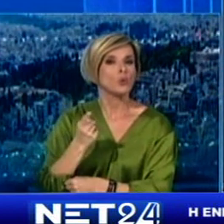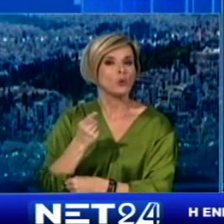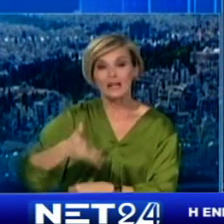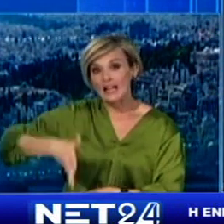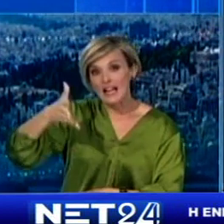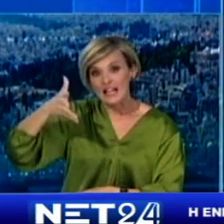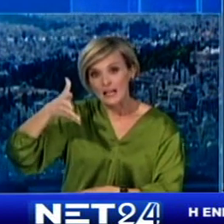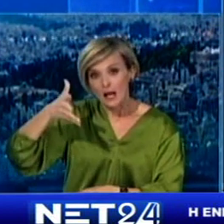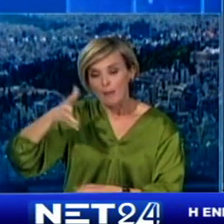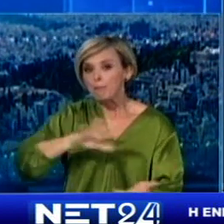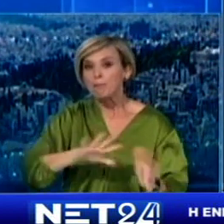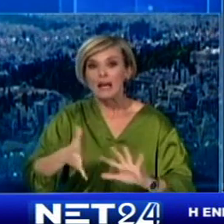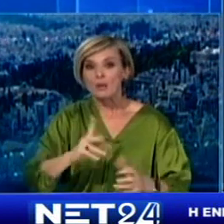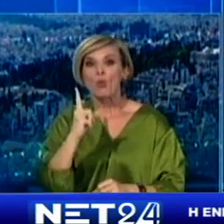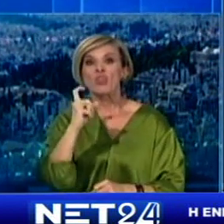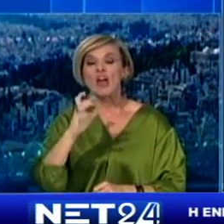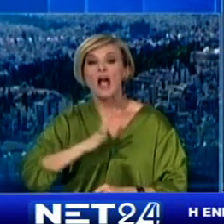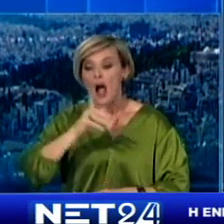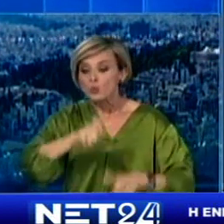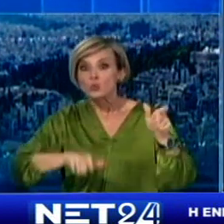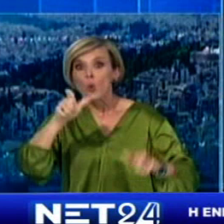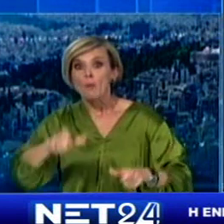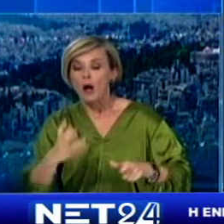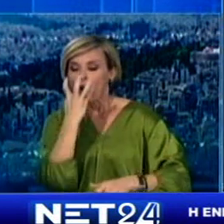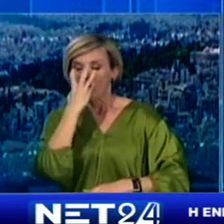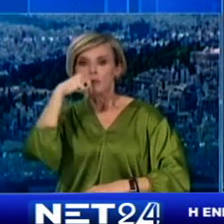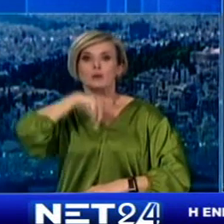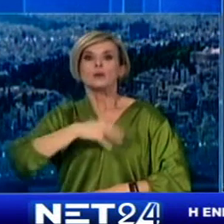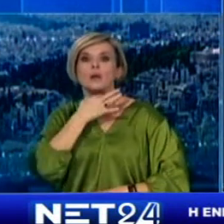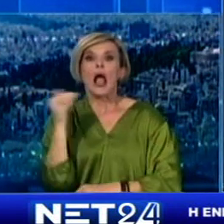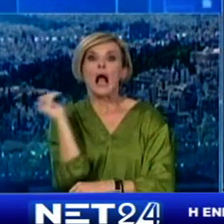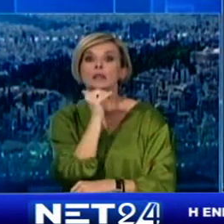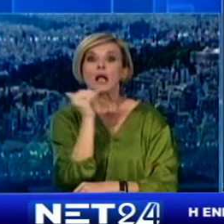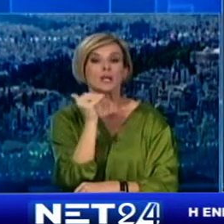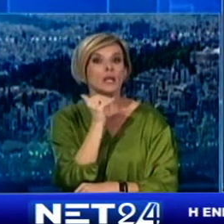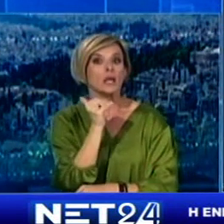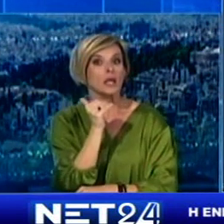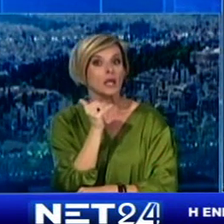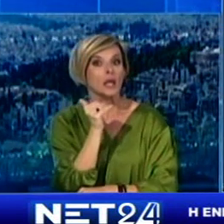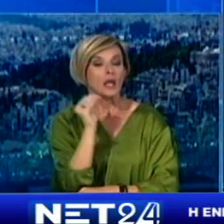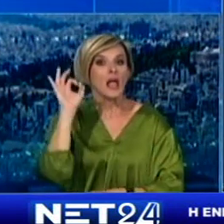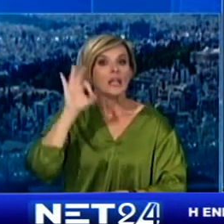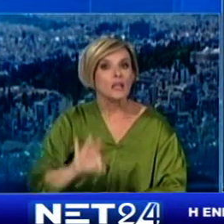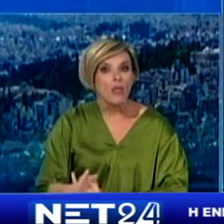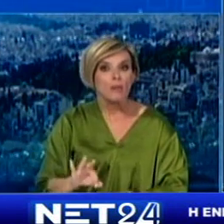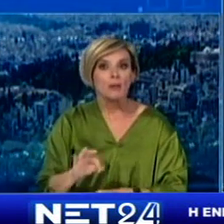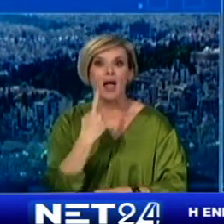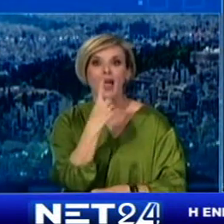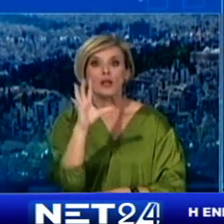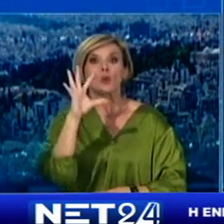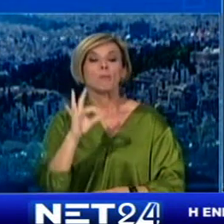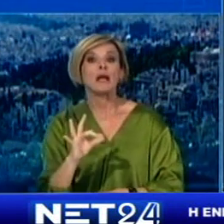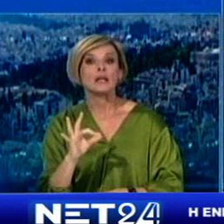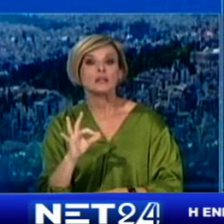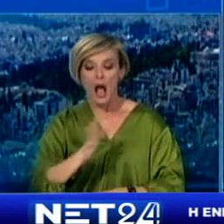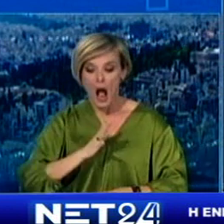περίπου 10 ανά ημέρα. Ο αριθμός των συμπολιτών μας που χρειάζονται μηχανική υποστήριξη της αναπνοής ξεπέρασε τους 150 με